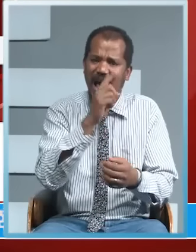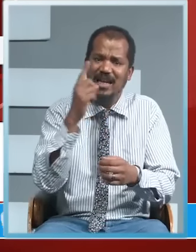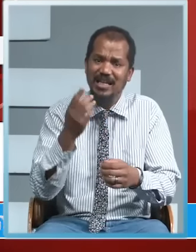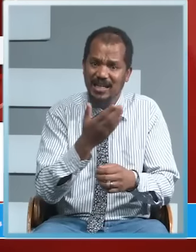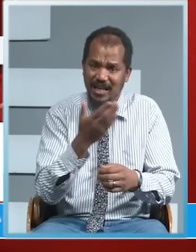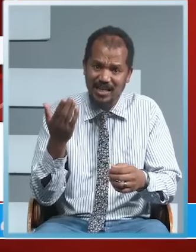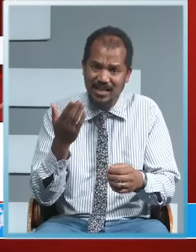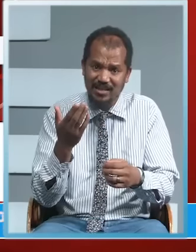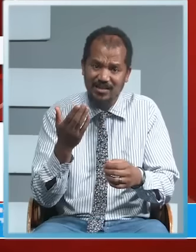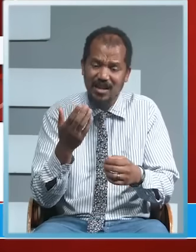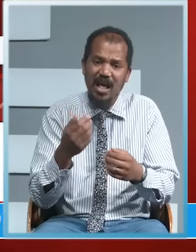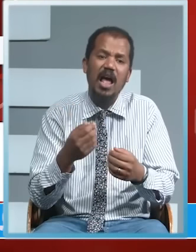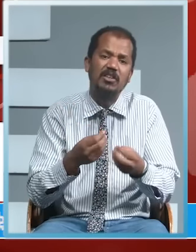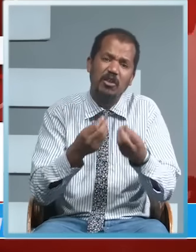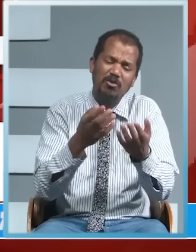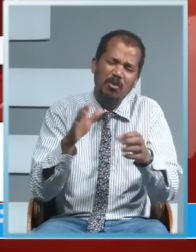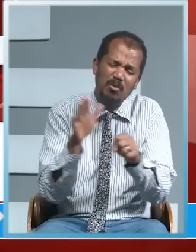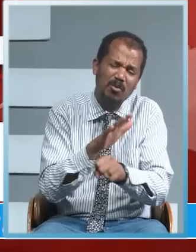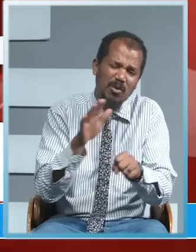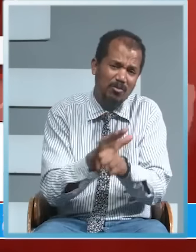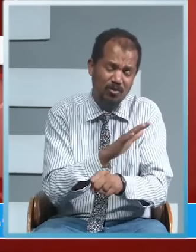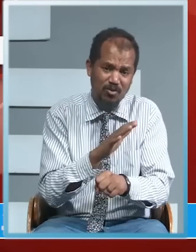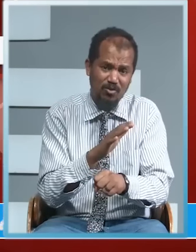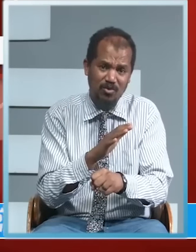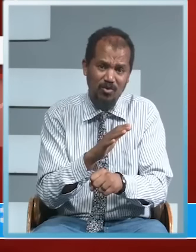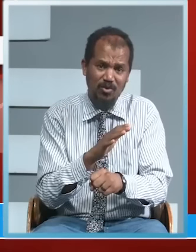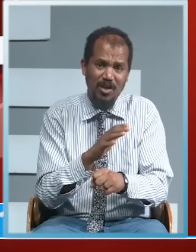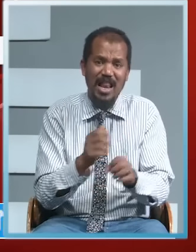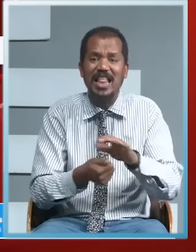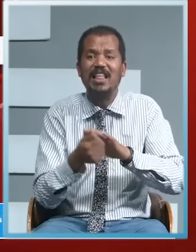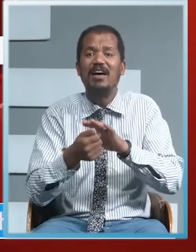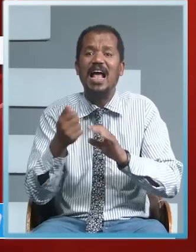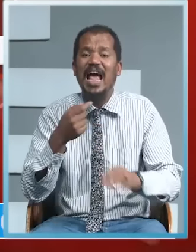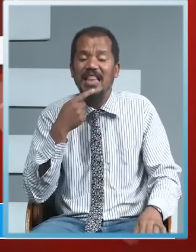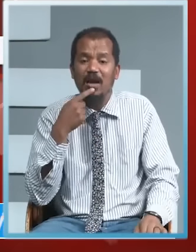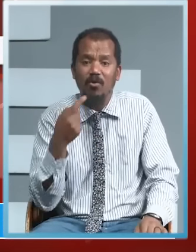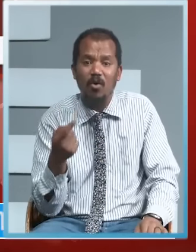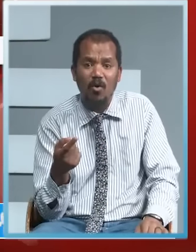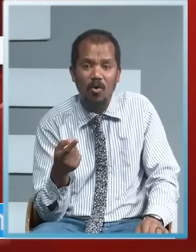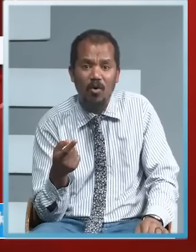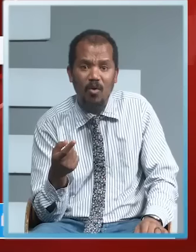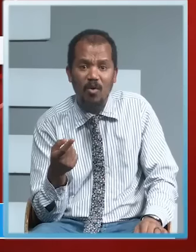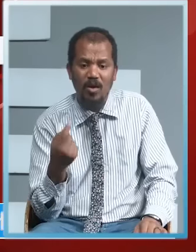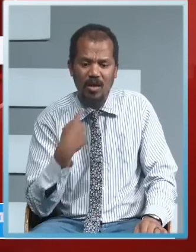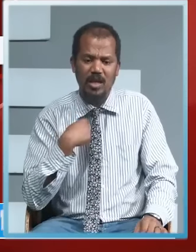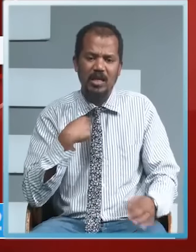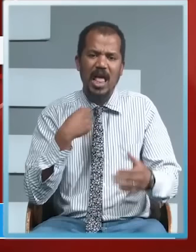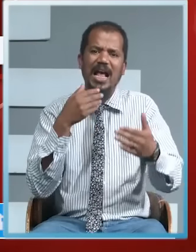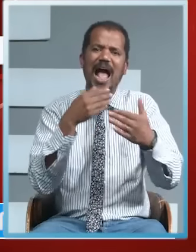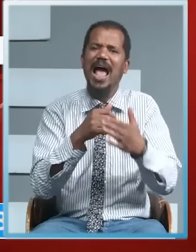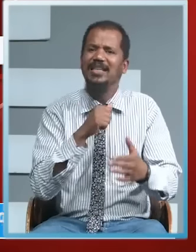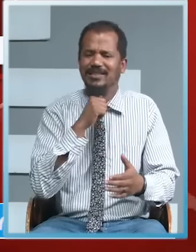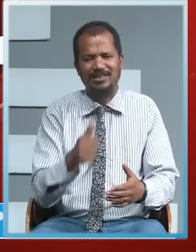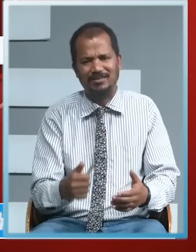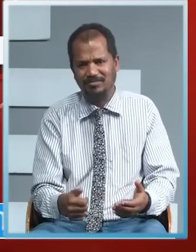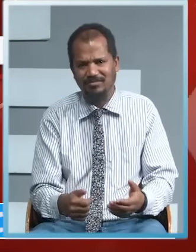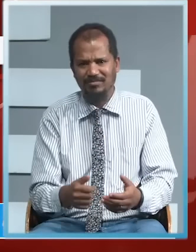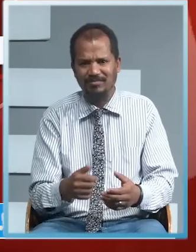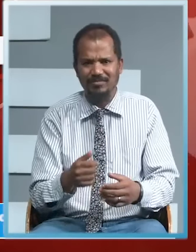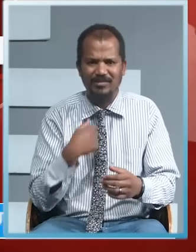አንዳንድ ነገሮች እንደሚጣልላቸው እንጂ ሙሉ በሙሉ ለተፈናቃይ ተብሎ እኛ ጋ አይደርስም፣ እኛ እጅ